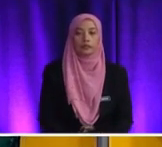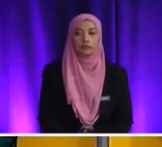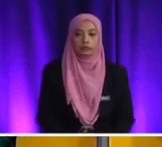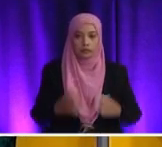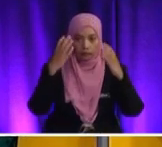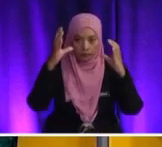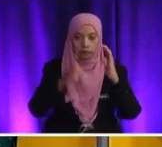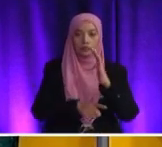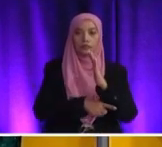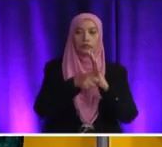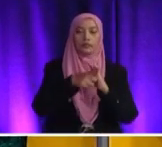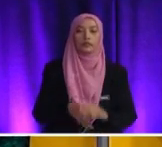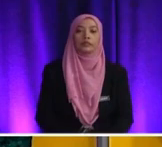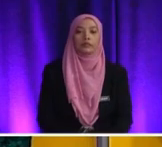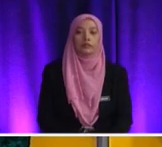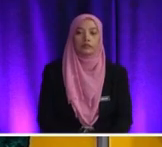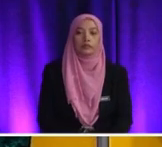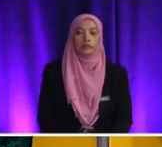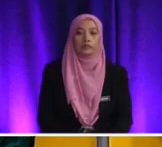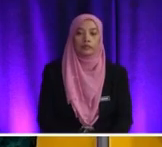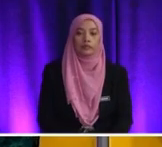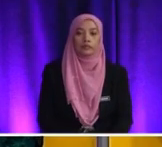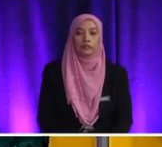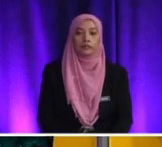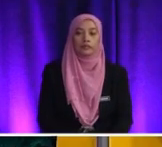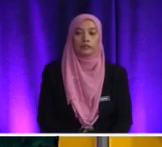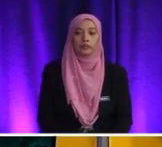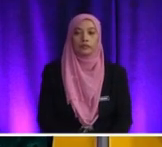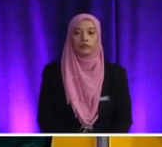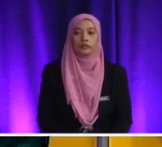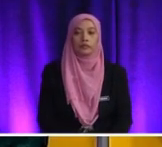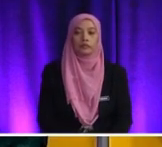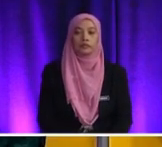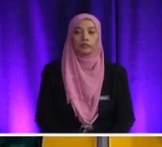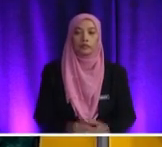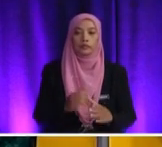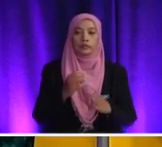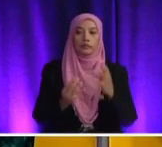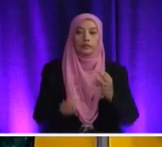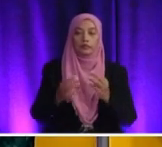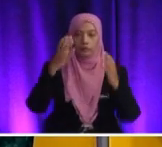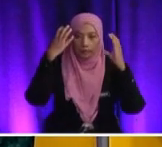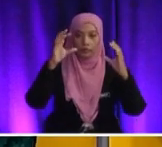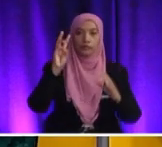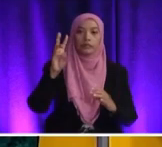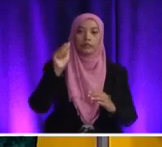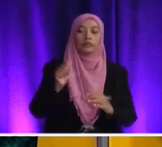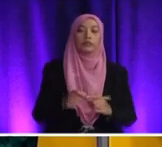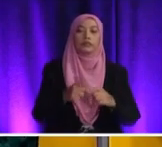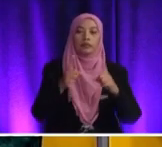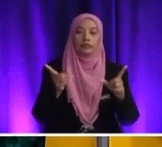chegou lebih lagi hehe padahal biji tadi semua Ichigo mungkin nangis aja duduk jadi disini